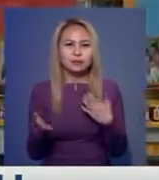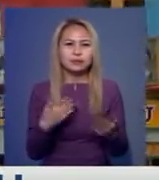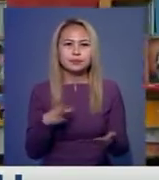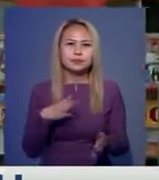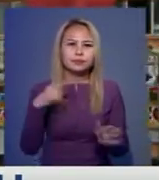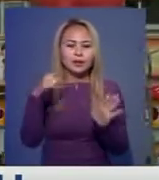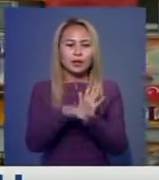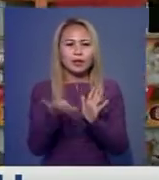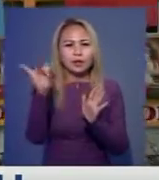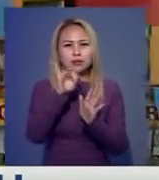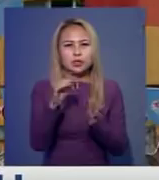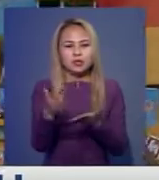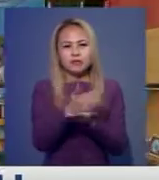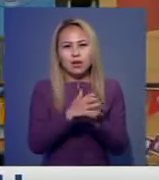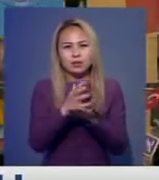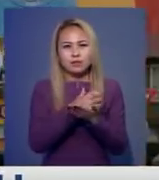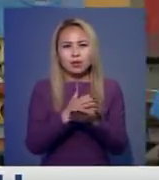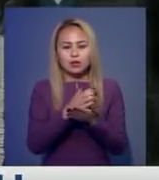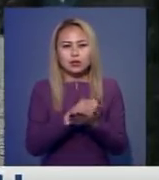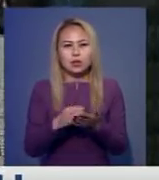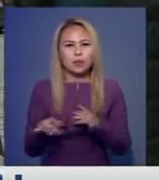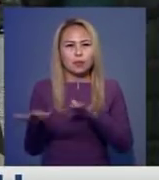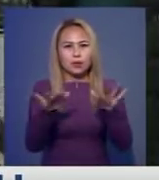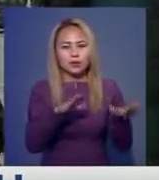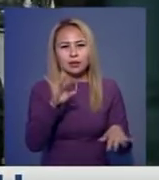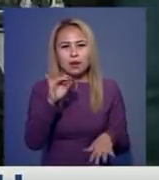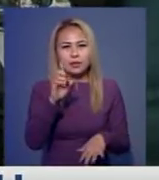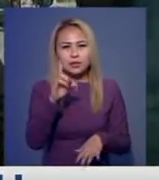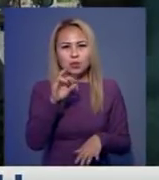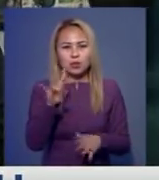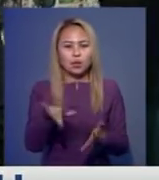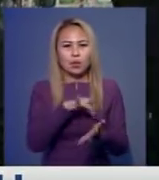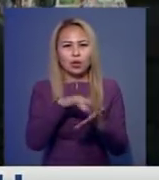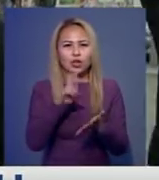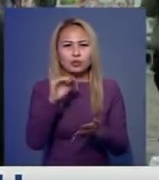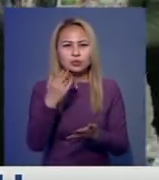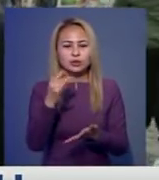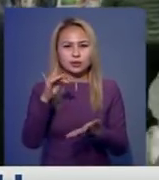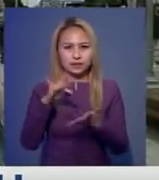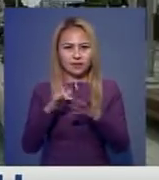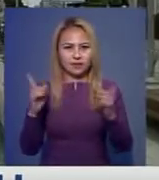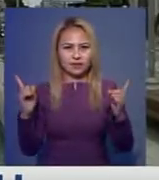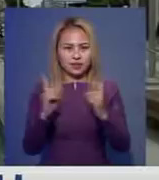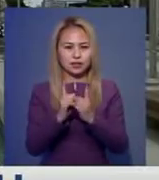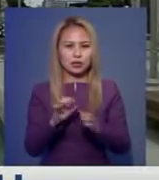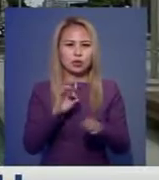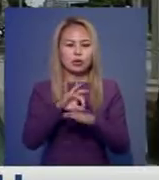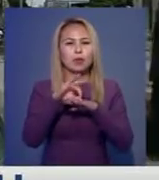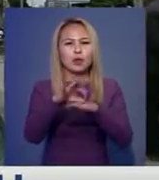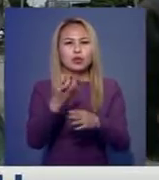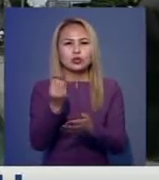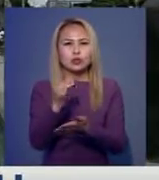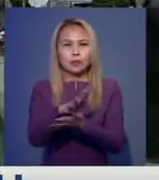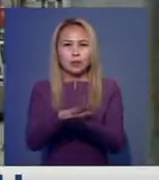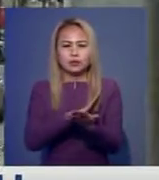Тамыры терең тарихымызды жинап жүрген бабаларымызбен ғылыми экспедициясы Трабзон қаласындағы қыпшақ түріктерінің ұрпағымен кездесіп, сапарын одан әрі